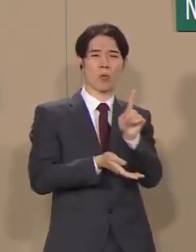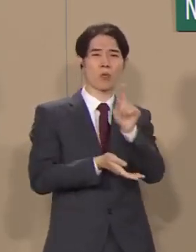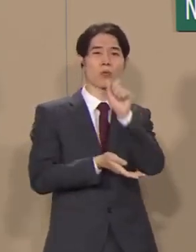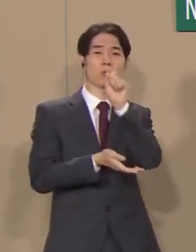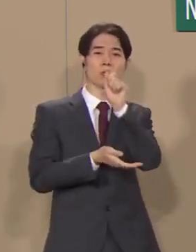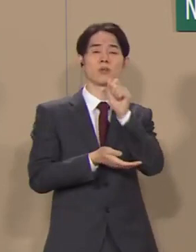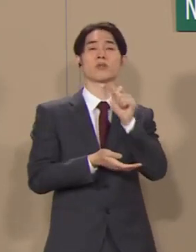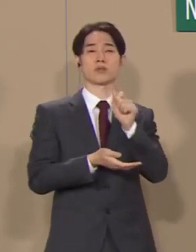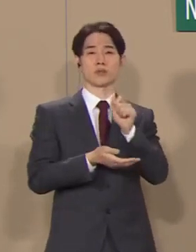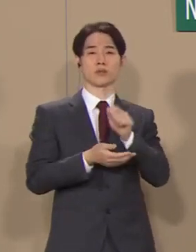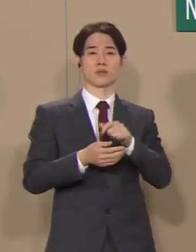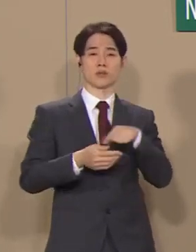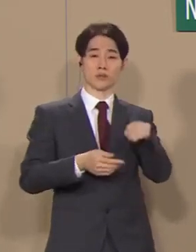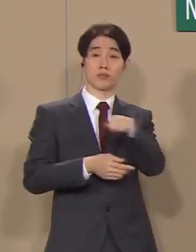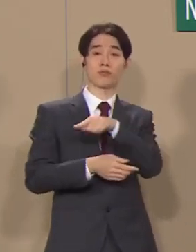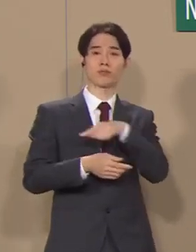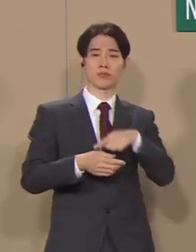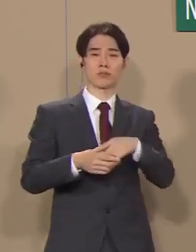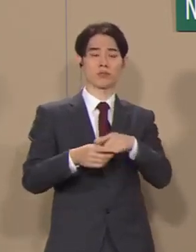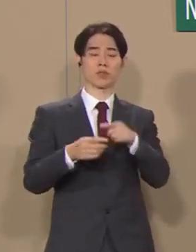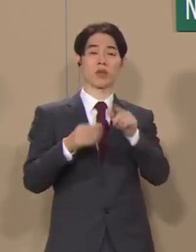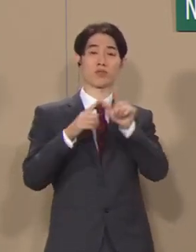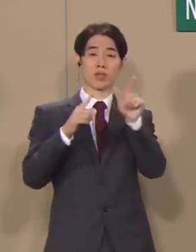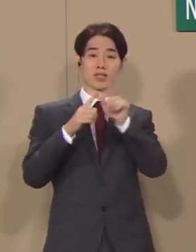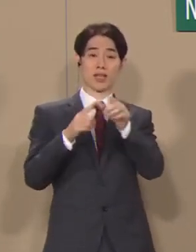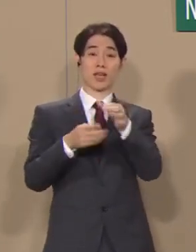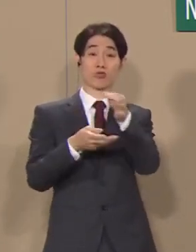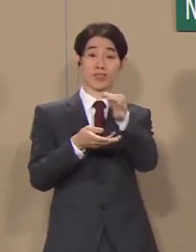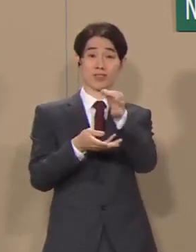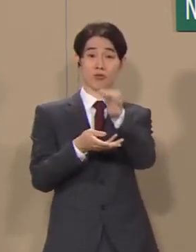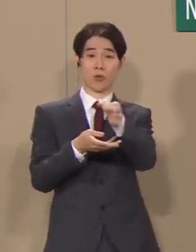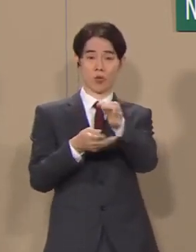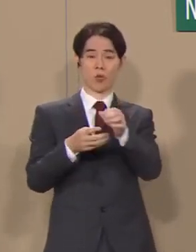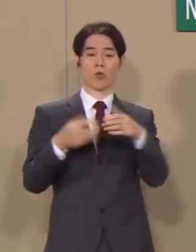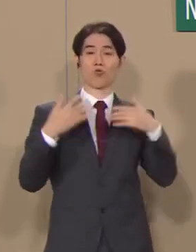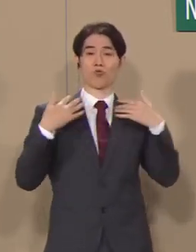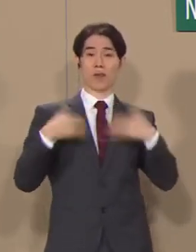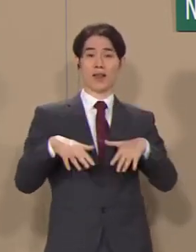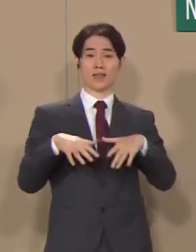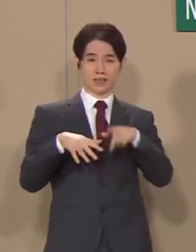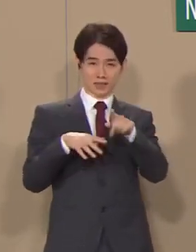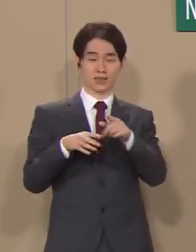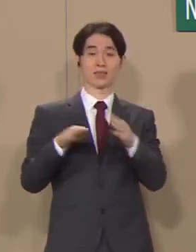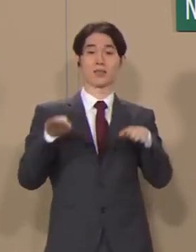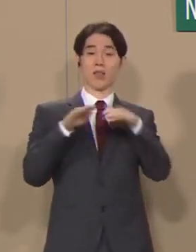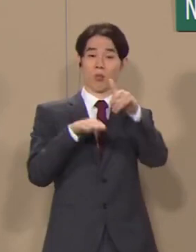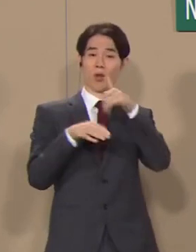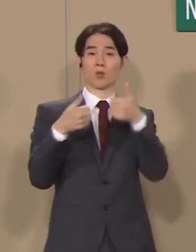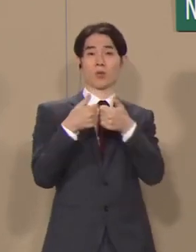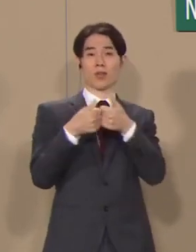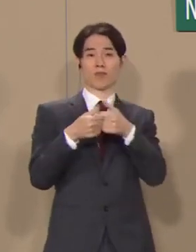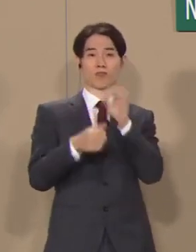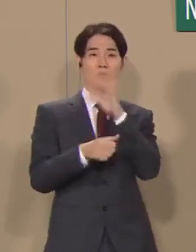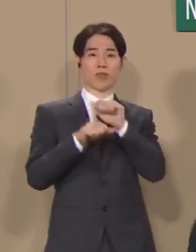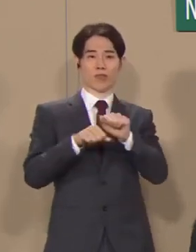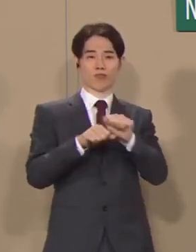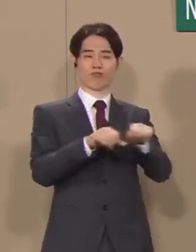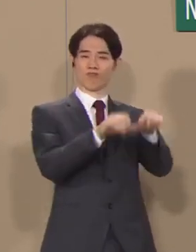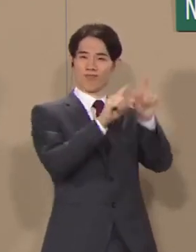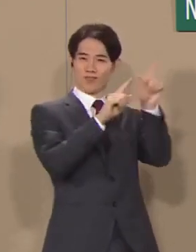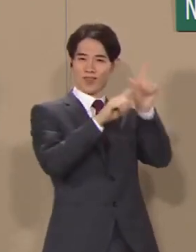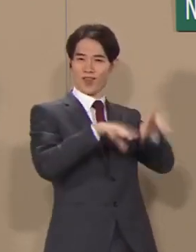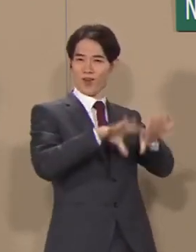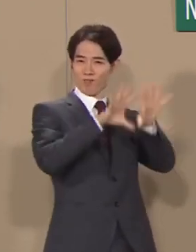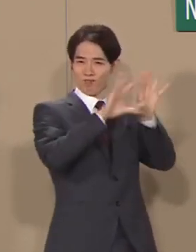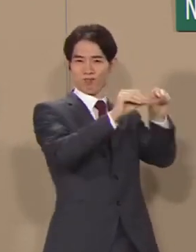など nhk 受信上不払いに関する相談を無料で受け付けておりますnhk を